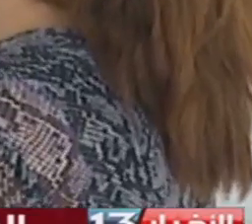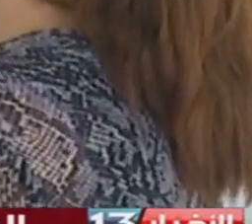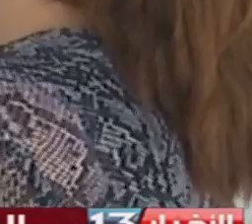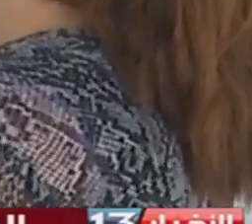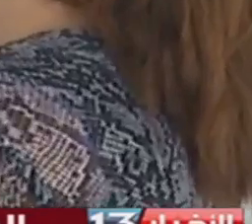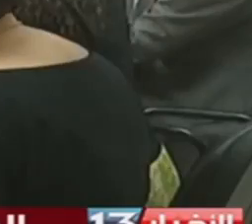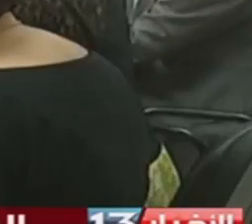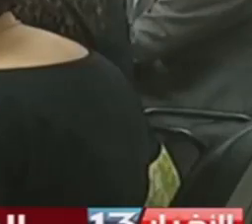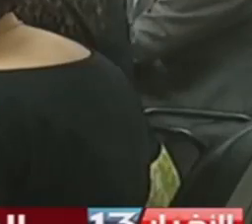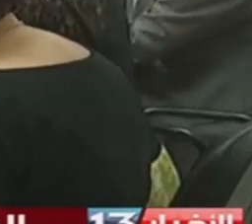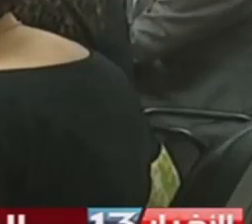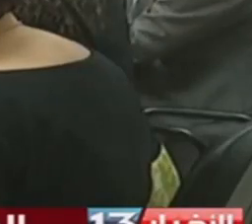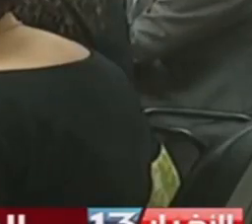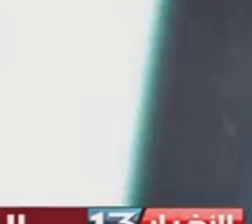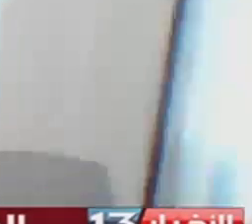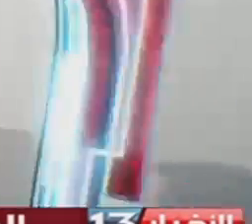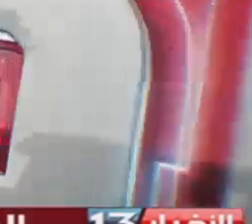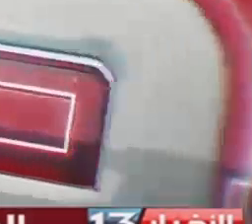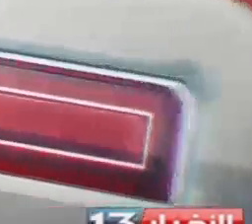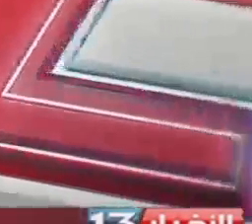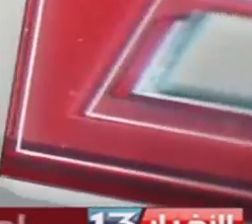والعوني بالمندوبية الجهوية.